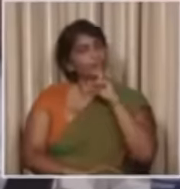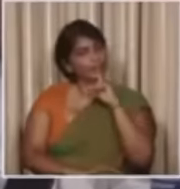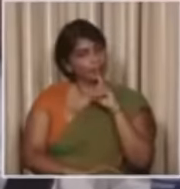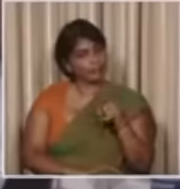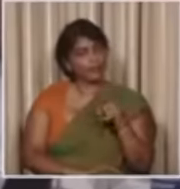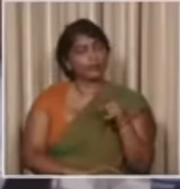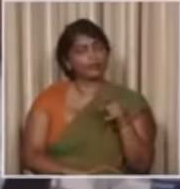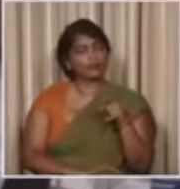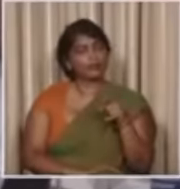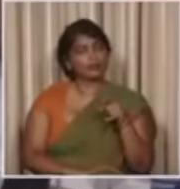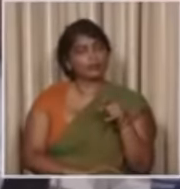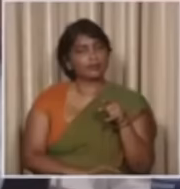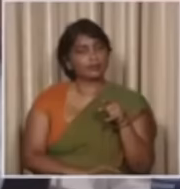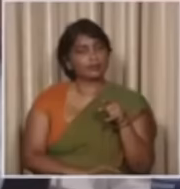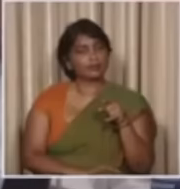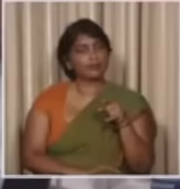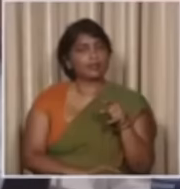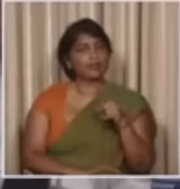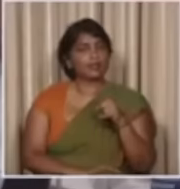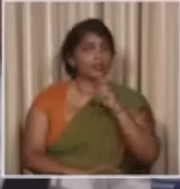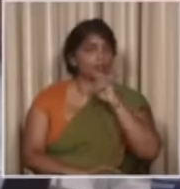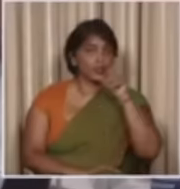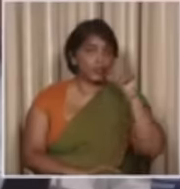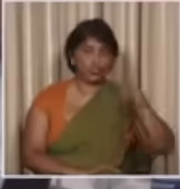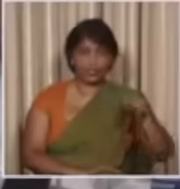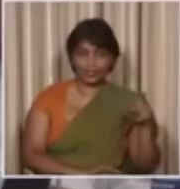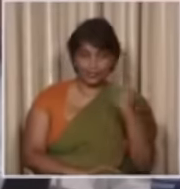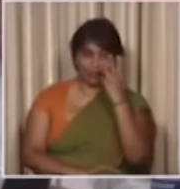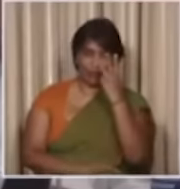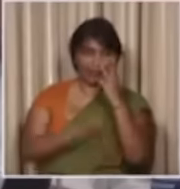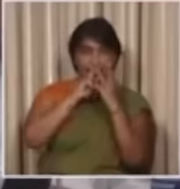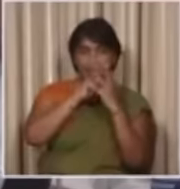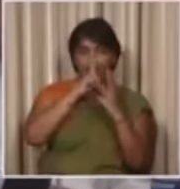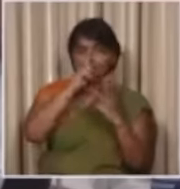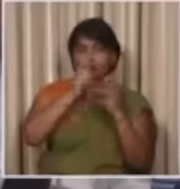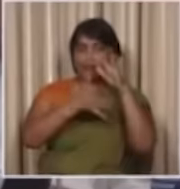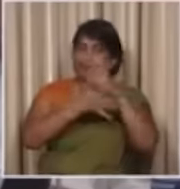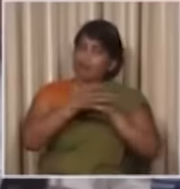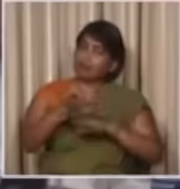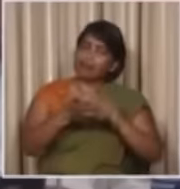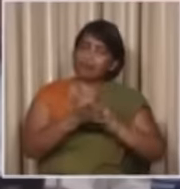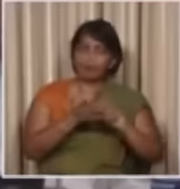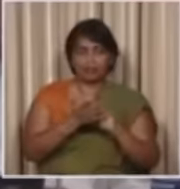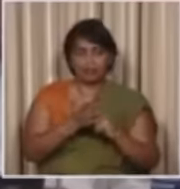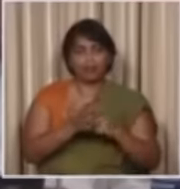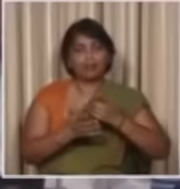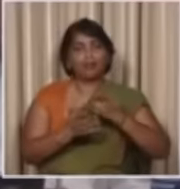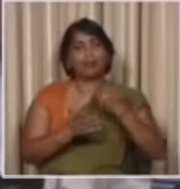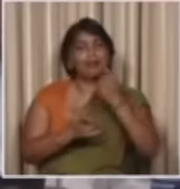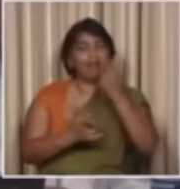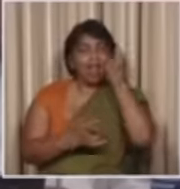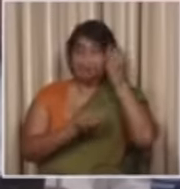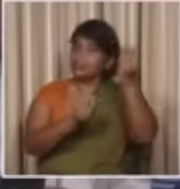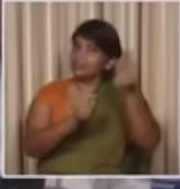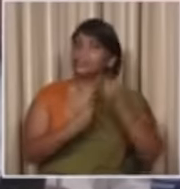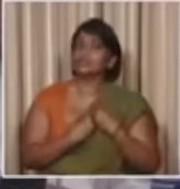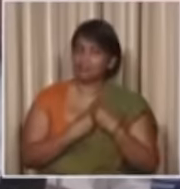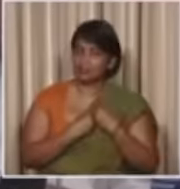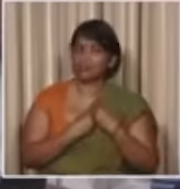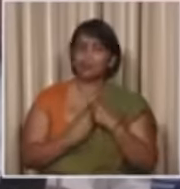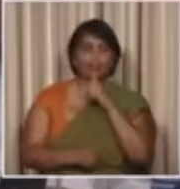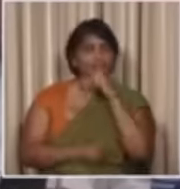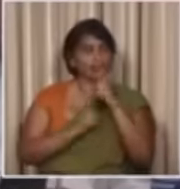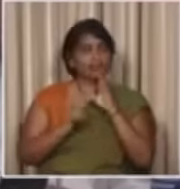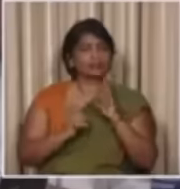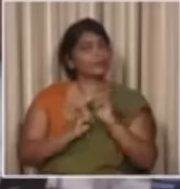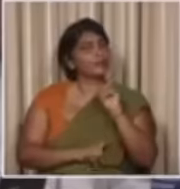මම එදා ඉල්ලීමක් කියන්නේ අර අනිත් විනිශ්චයකාරවරයා තීන්දුව මොකක් වුණත් අපි කිව්වේ තීන්දුව දෙන්න කියලා. අපි හැමදාම කතා